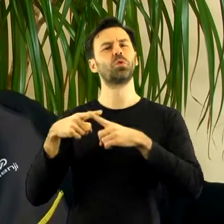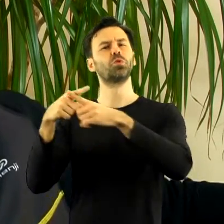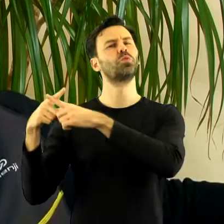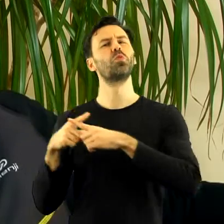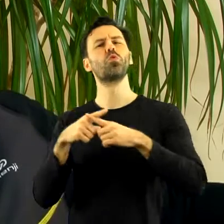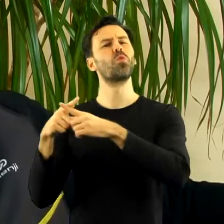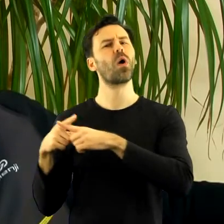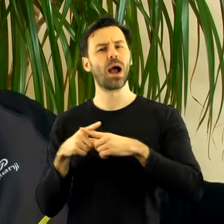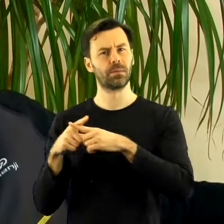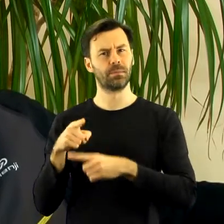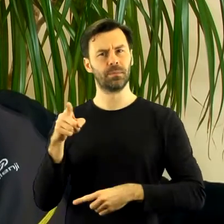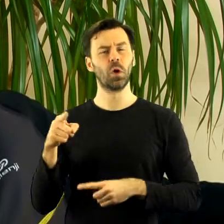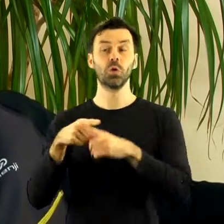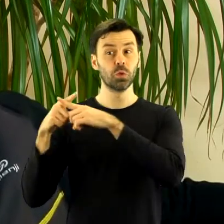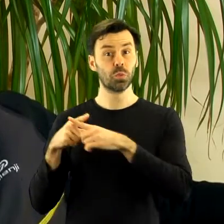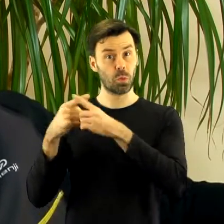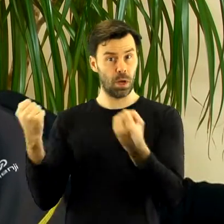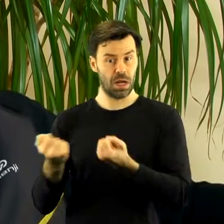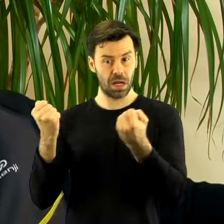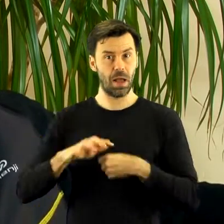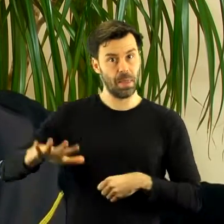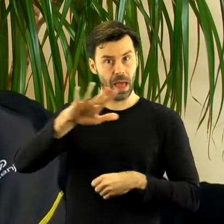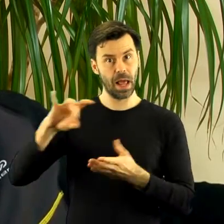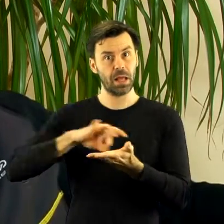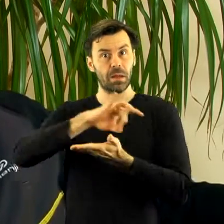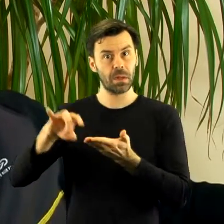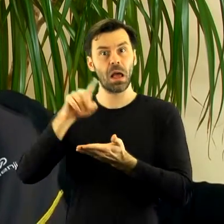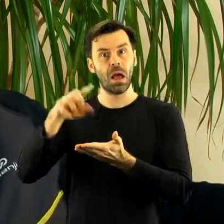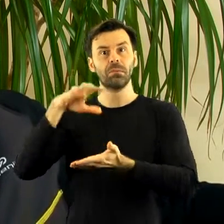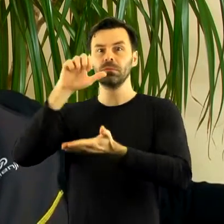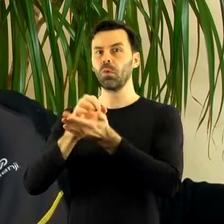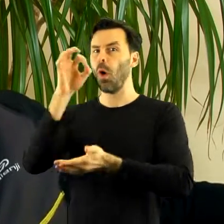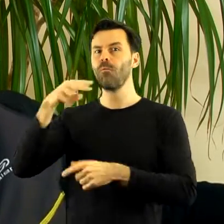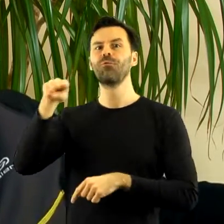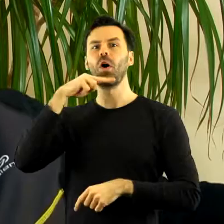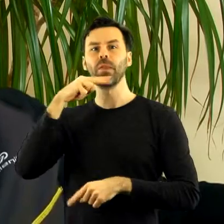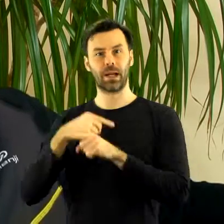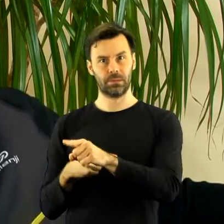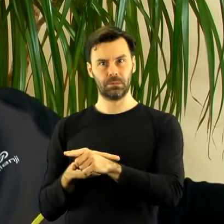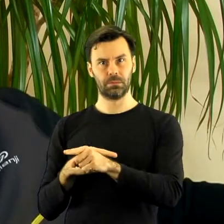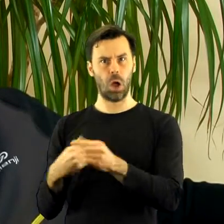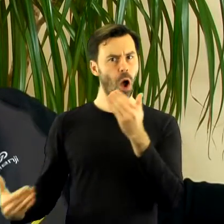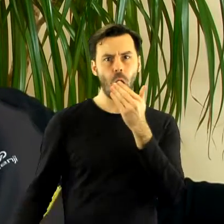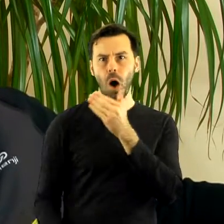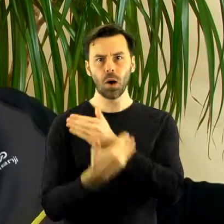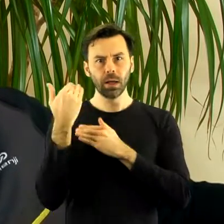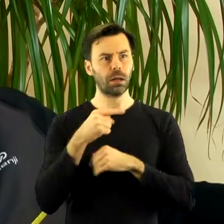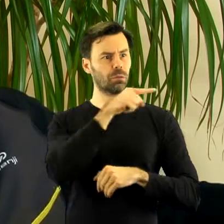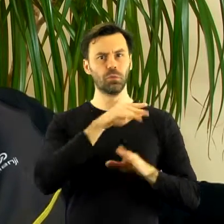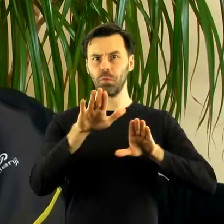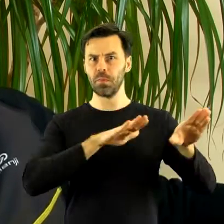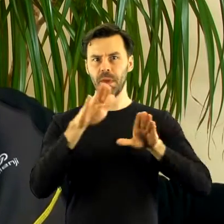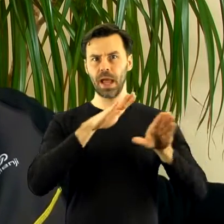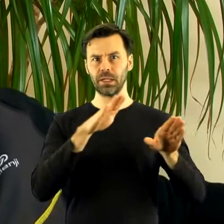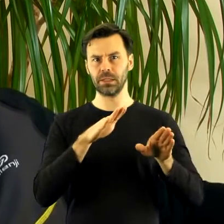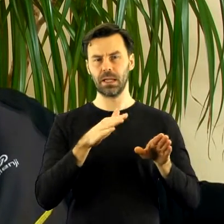spółki, która działa na terenie gminy i ma tam ujęcia wody. I okazało się, że niektóre z